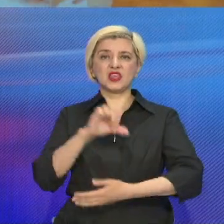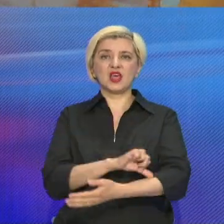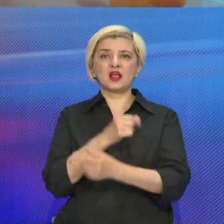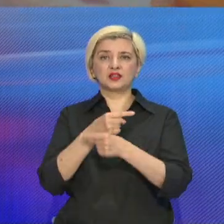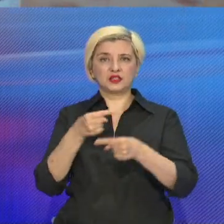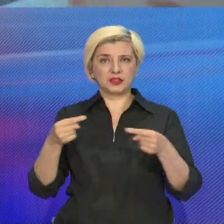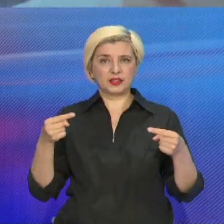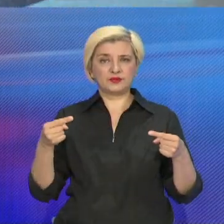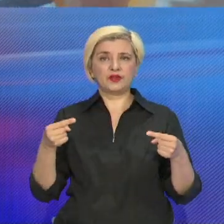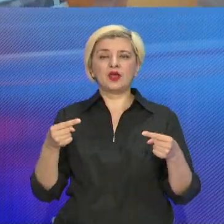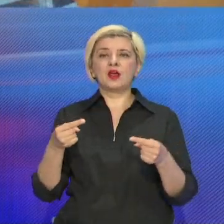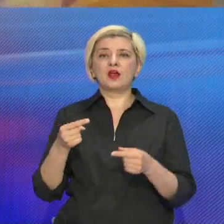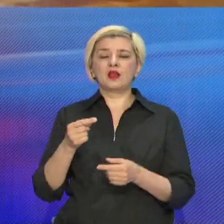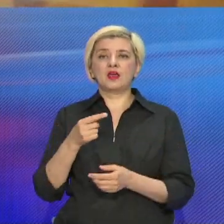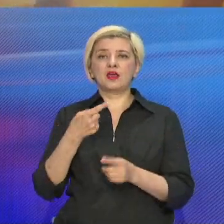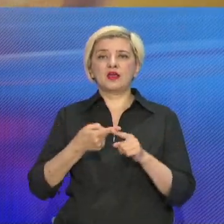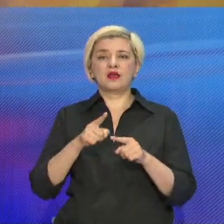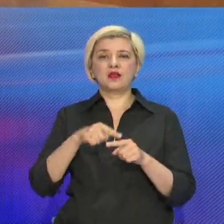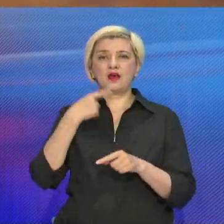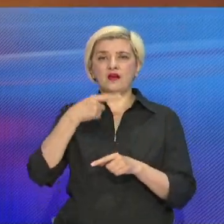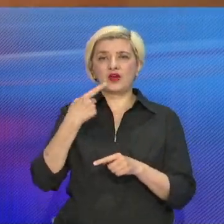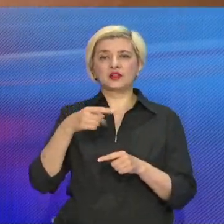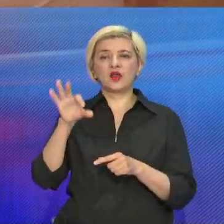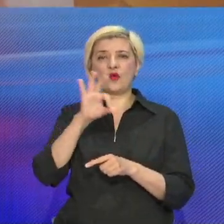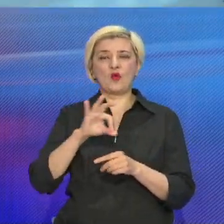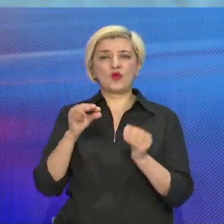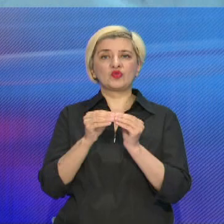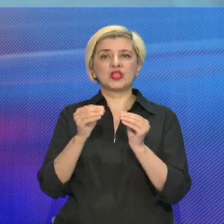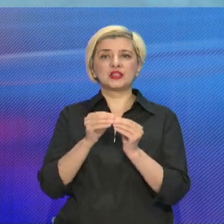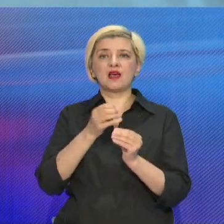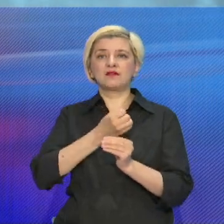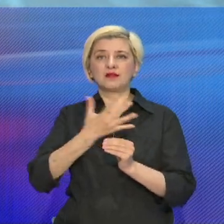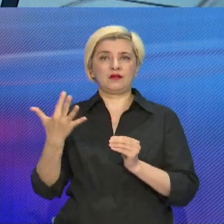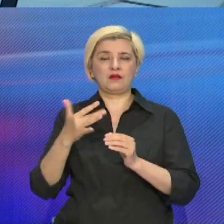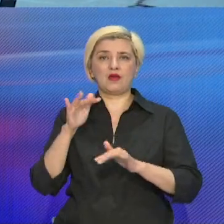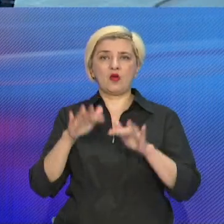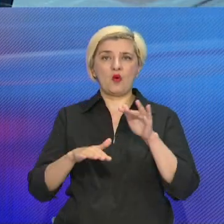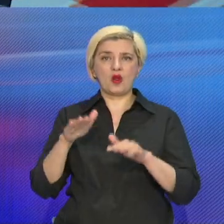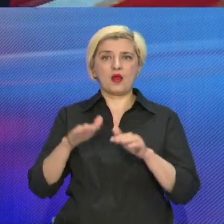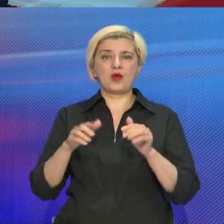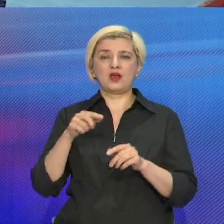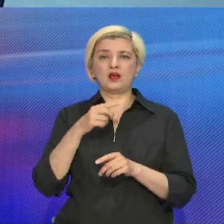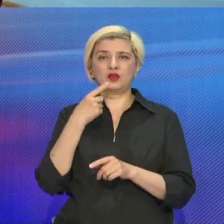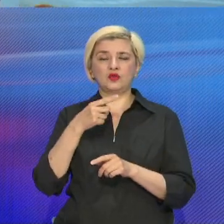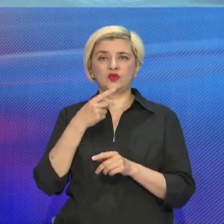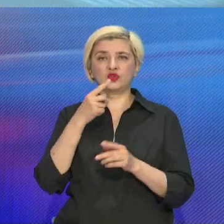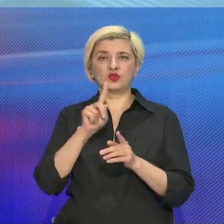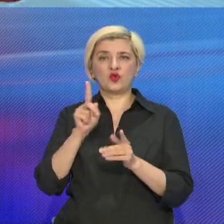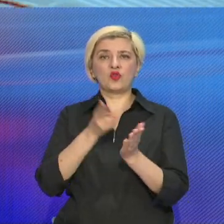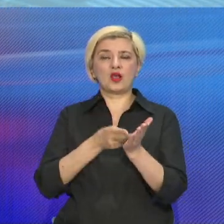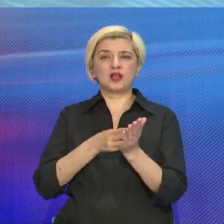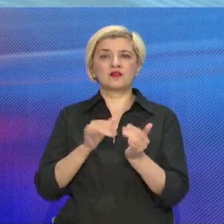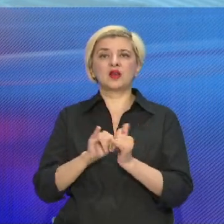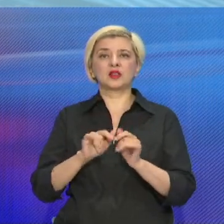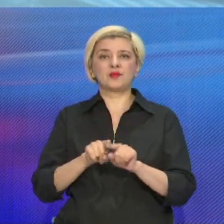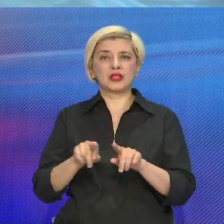речевов. Гуторка идет про десятки килограммов, что свечит про распаусюджение такого зла в громадстве и одночасово эффективную працу